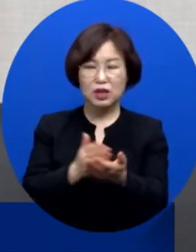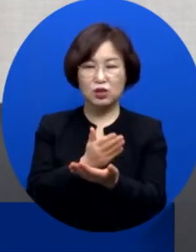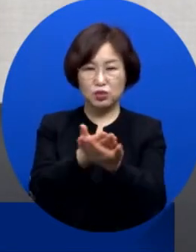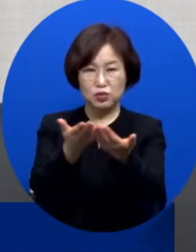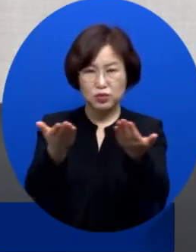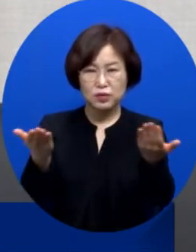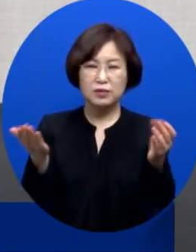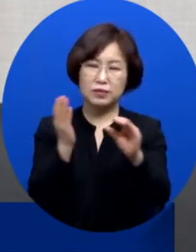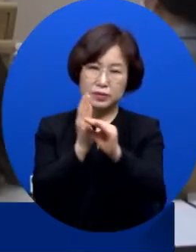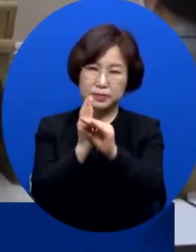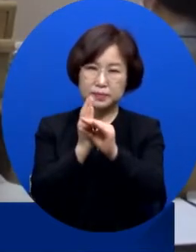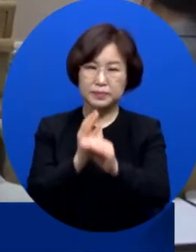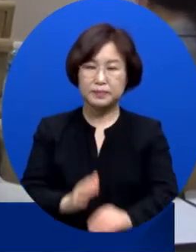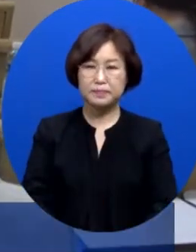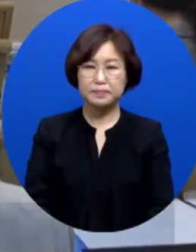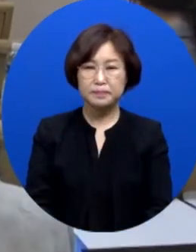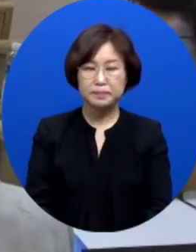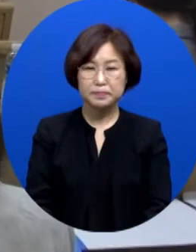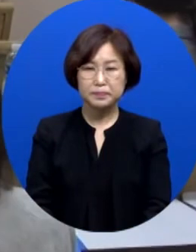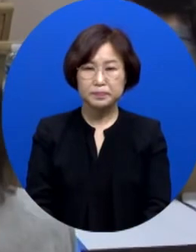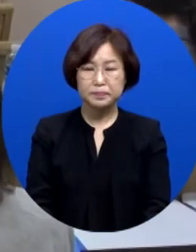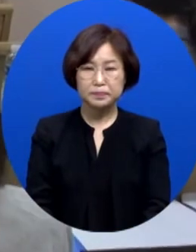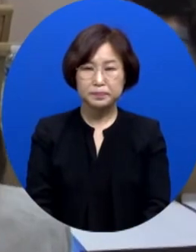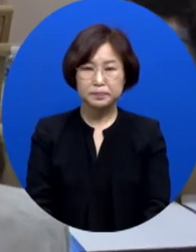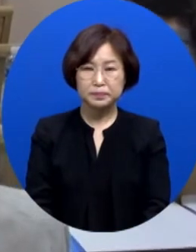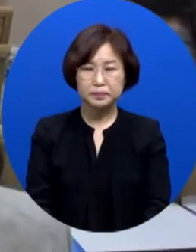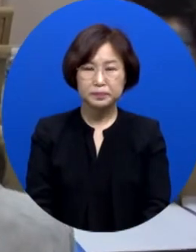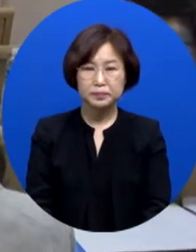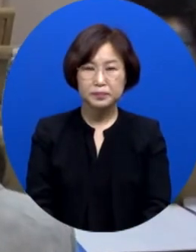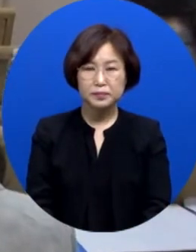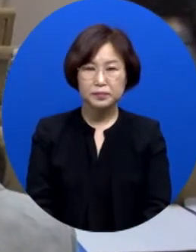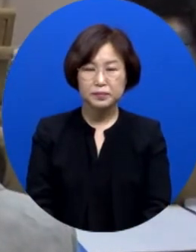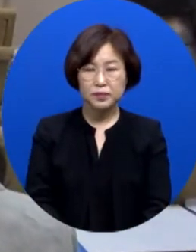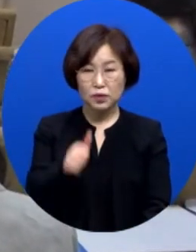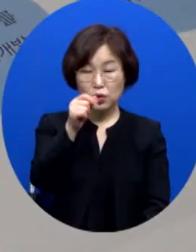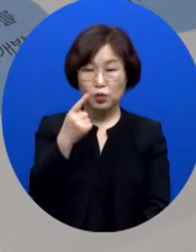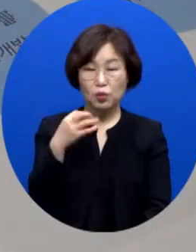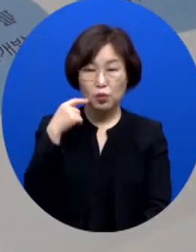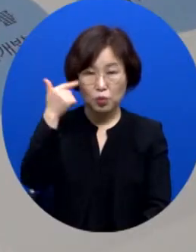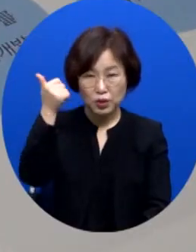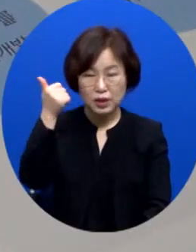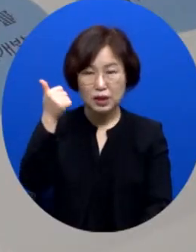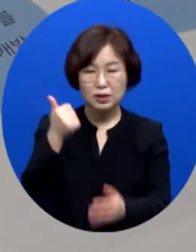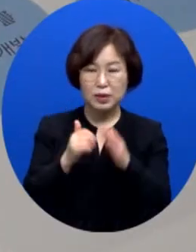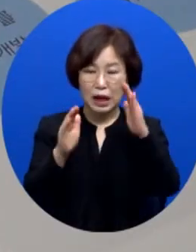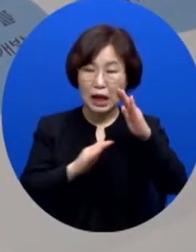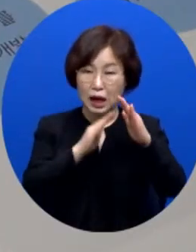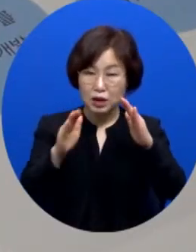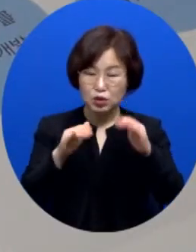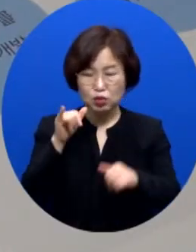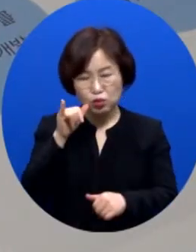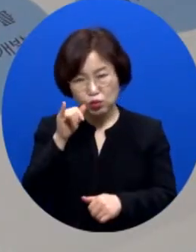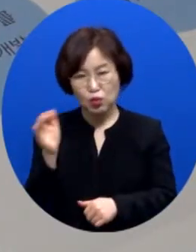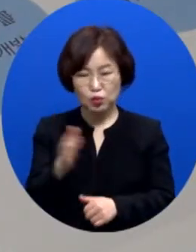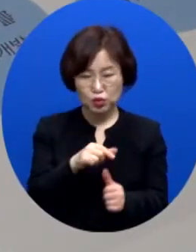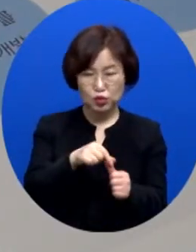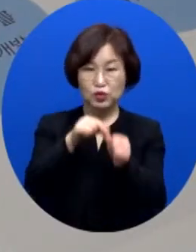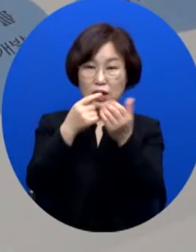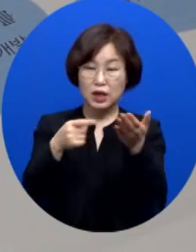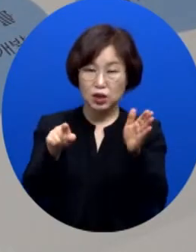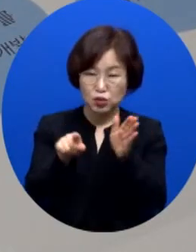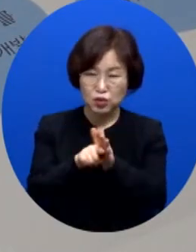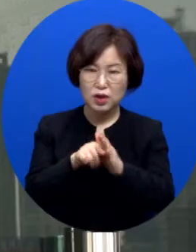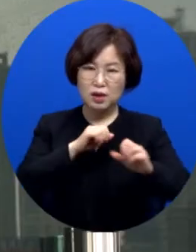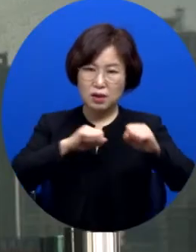하고 있습니다 이사장 호수 목사는 가정들을 중독에 폐로 부터 구해내는 국민 운동을 적극